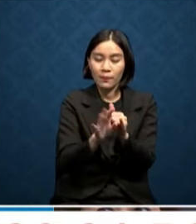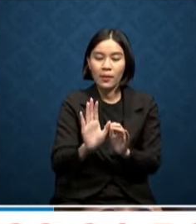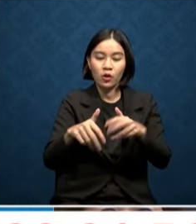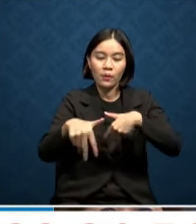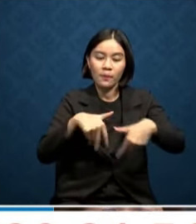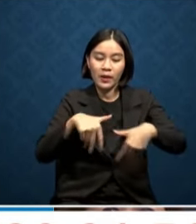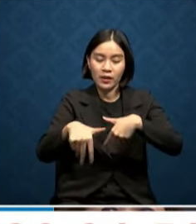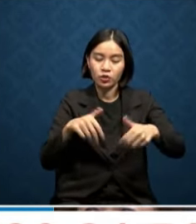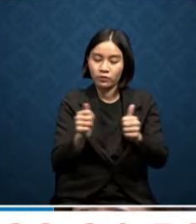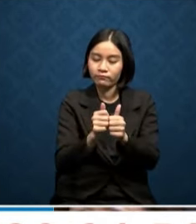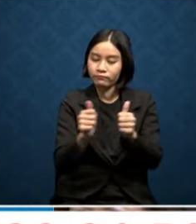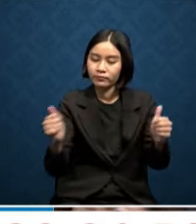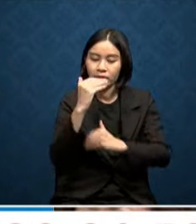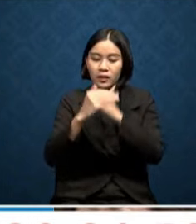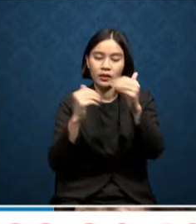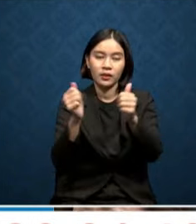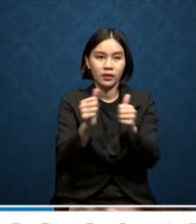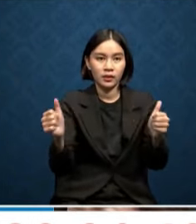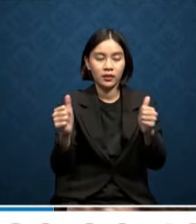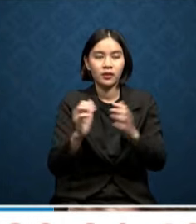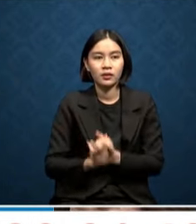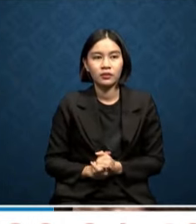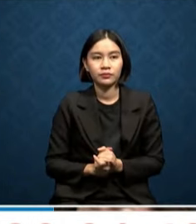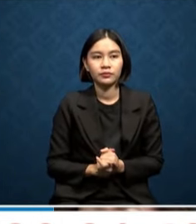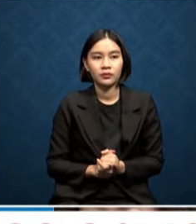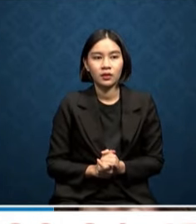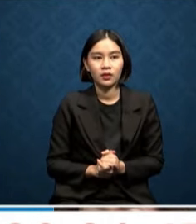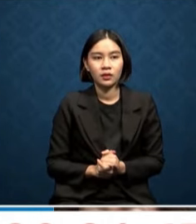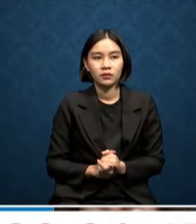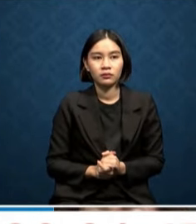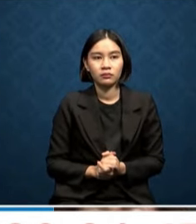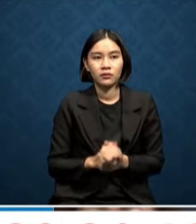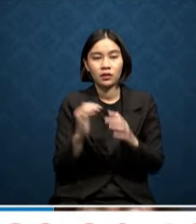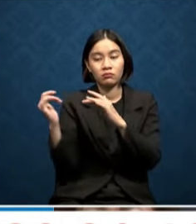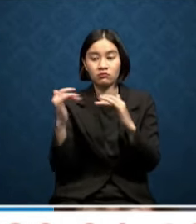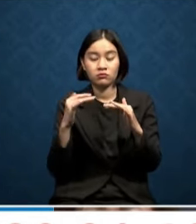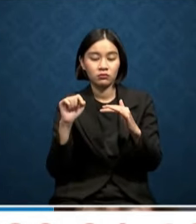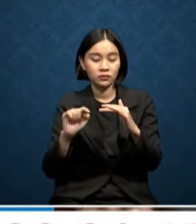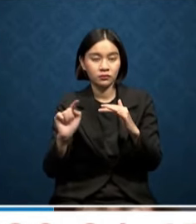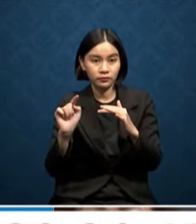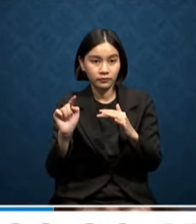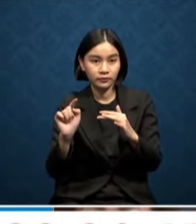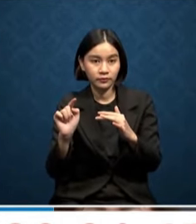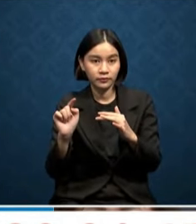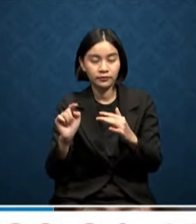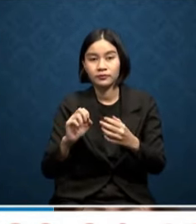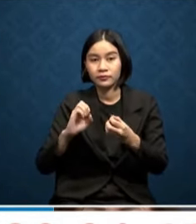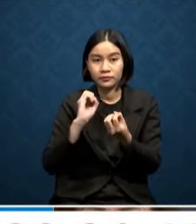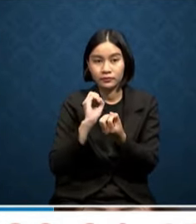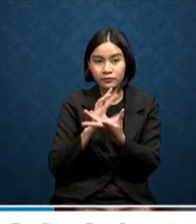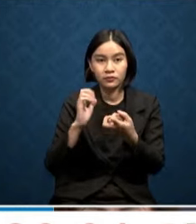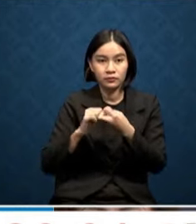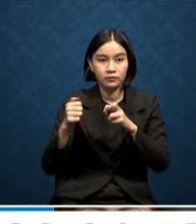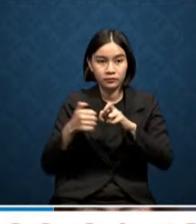ประชาชนนั้นดีขึ้นไม่ใช่ทำให้การสื่อสารนั้นเนี่ยมาทำร้ายแล้ว